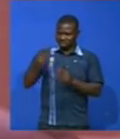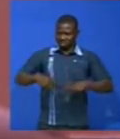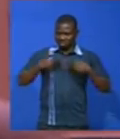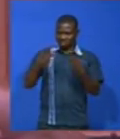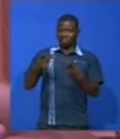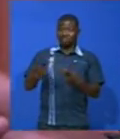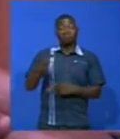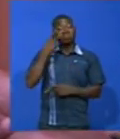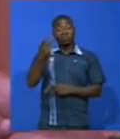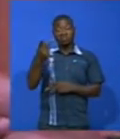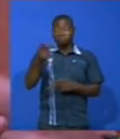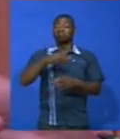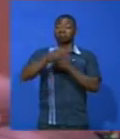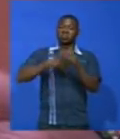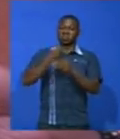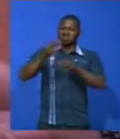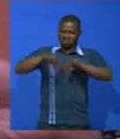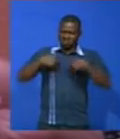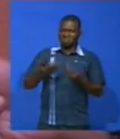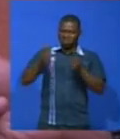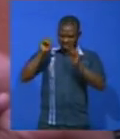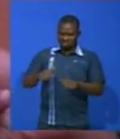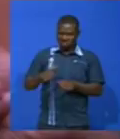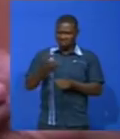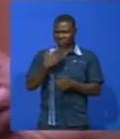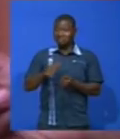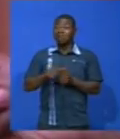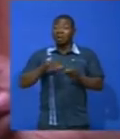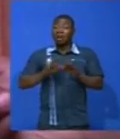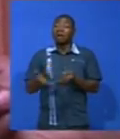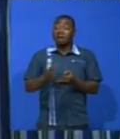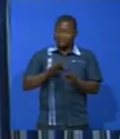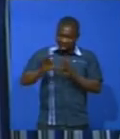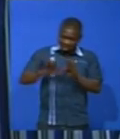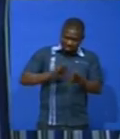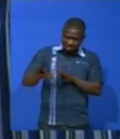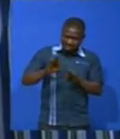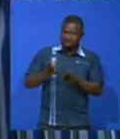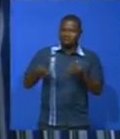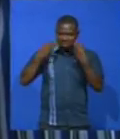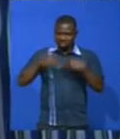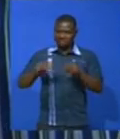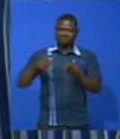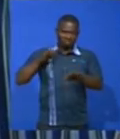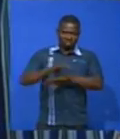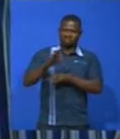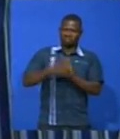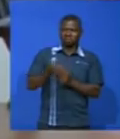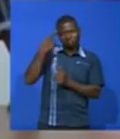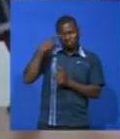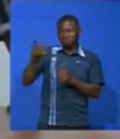vision du monde. Comment est-ce qu'on peut décortiquer ce message qui nous est donné? Pour le premier responsable de